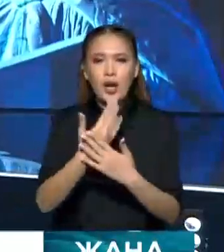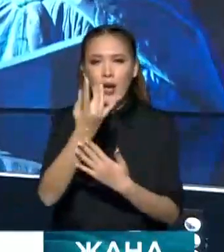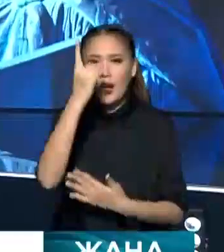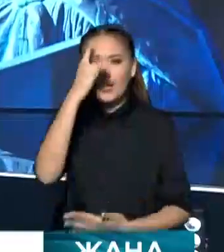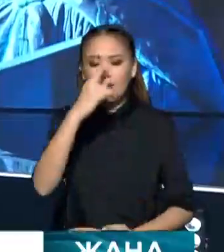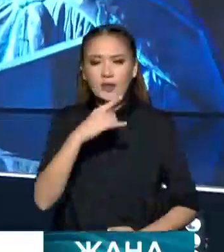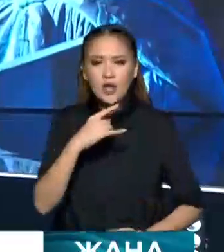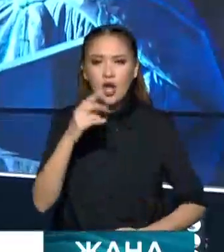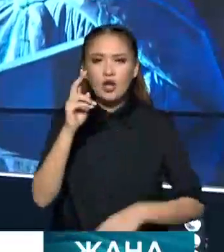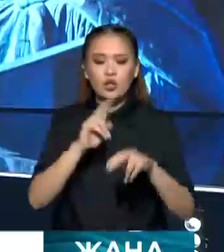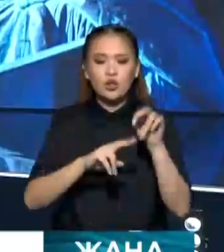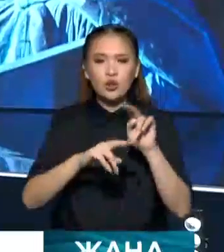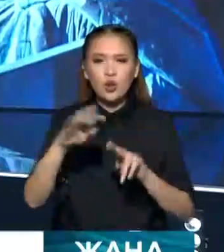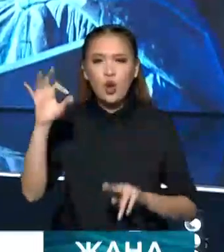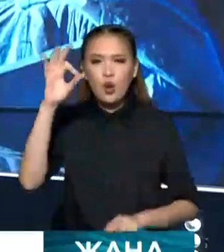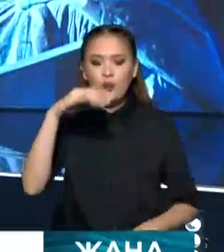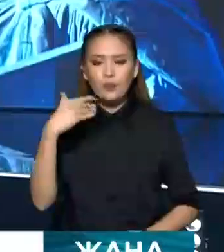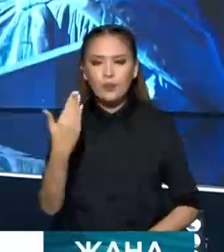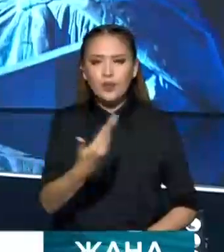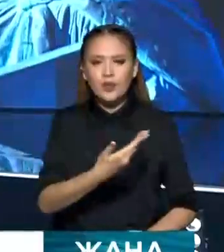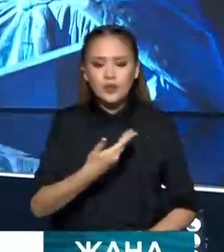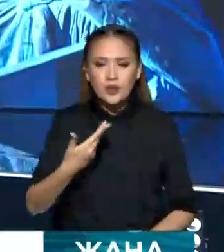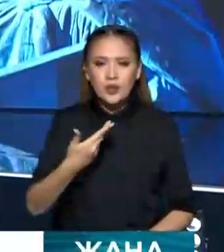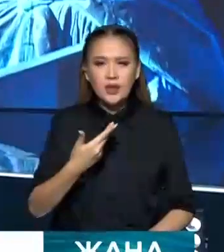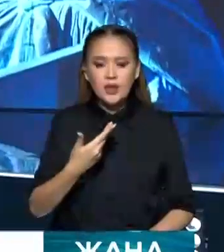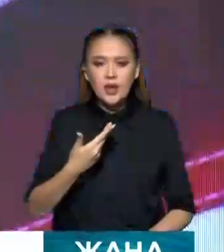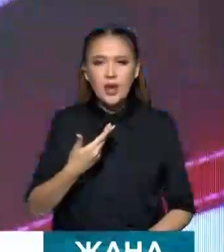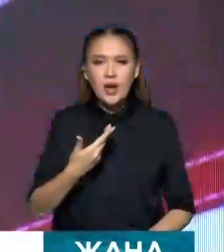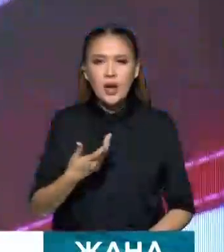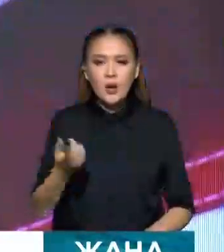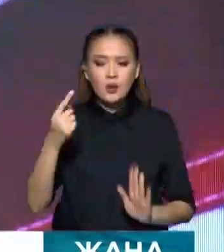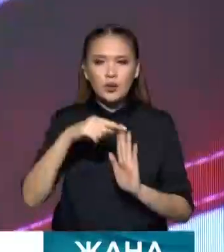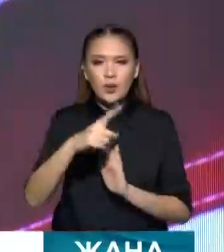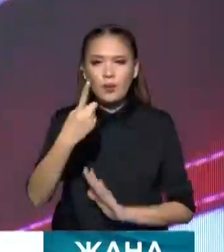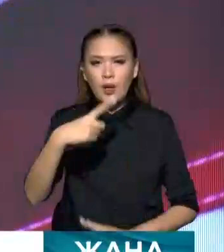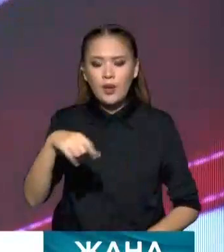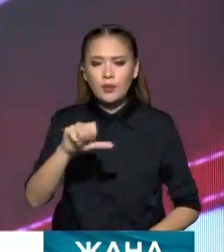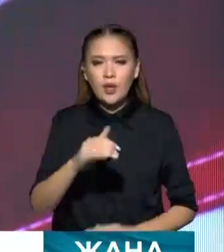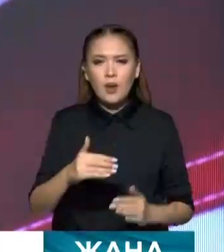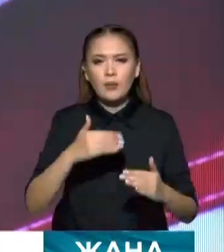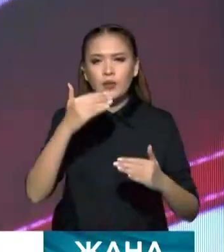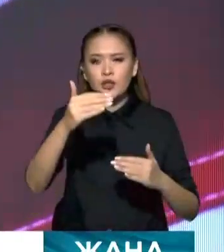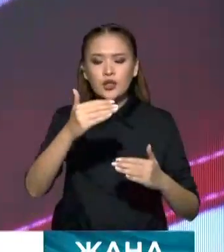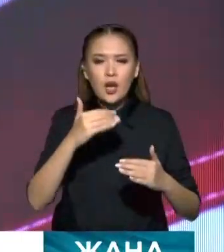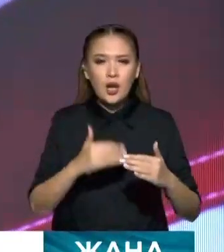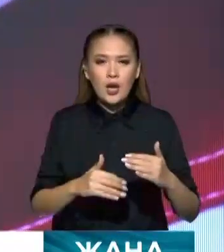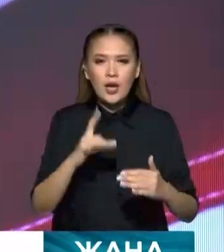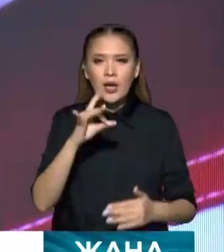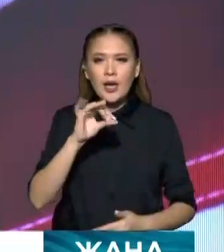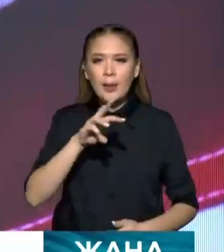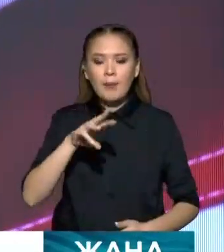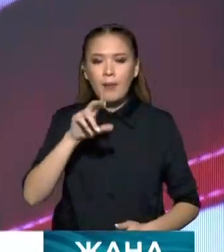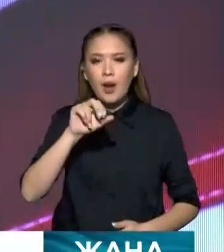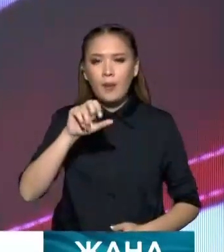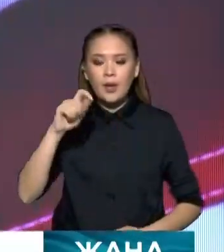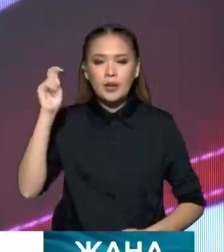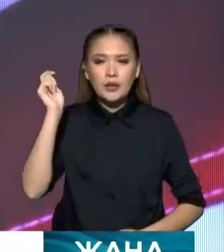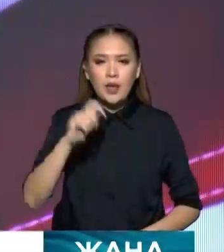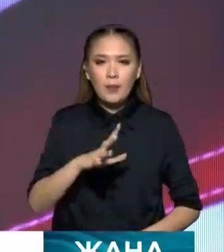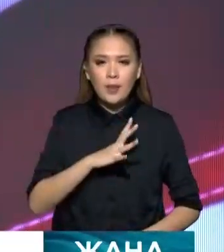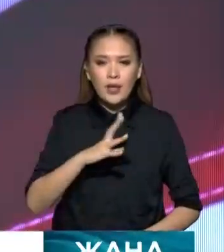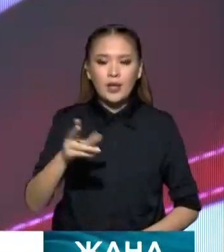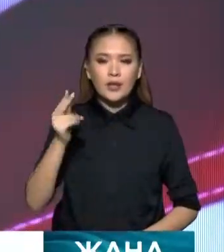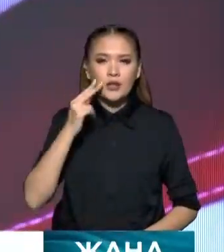жаңа Қазақстанның құру форматындағы бізге осы айналдырған бір аптаның ар жақ бер жағында мысалы Рим папасының келуі, Қытайдың